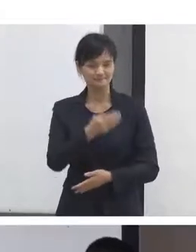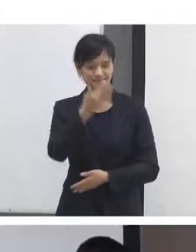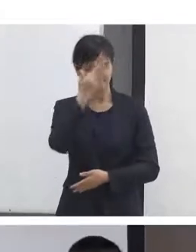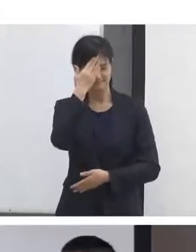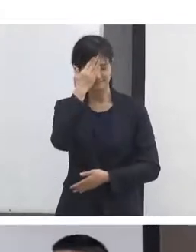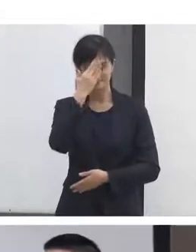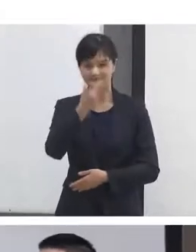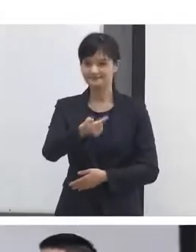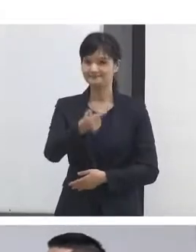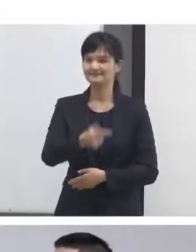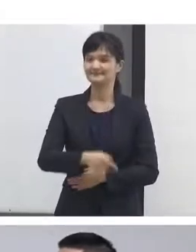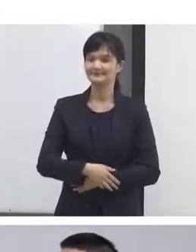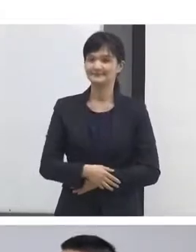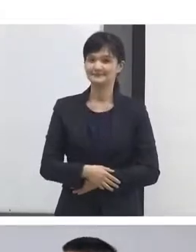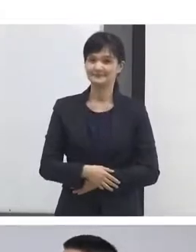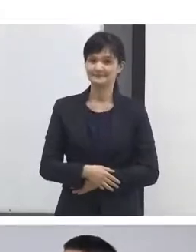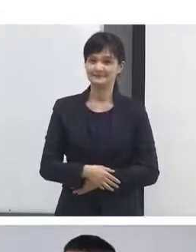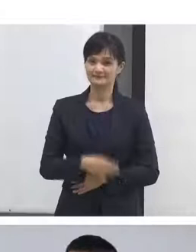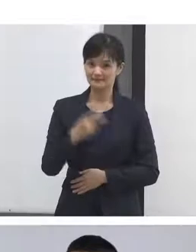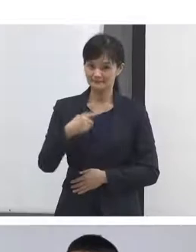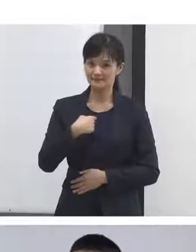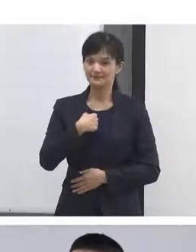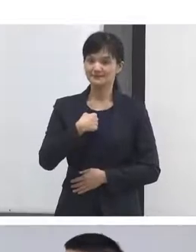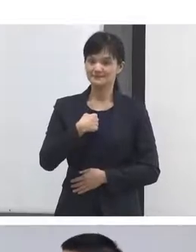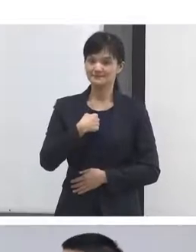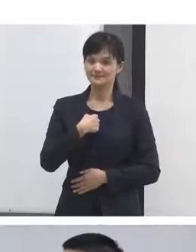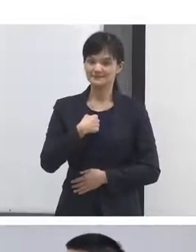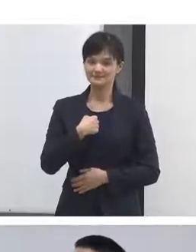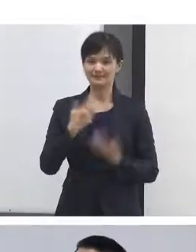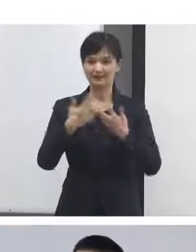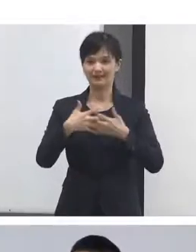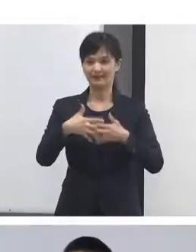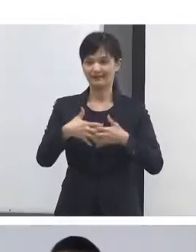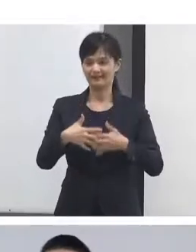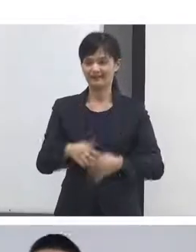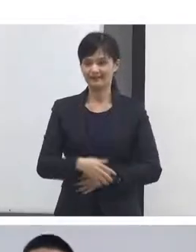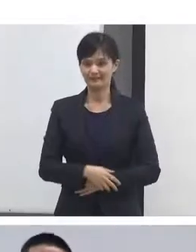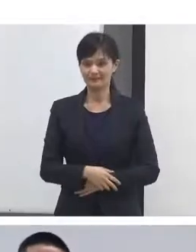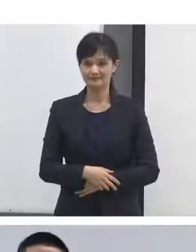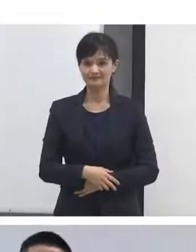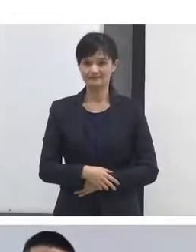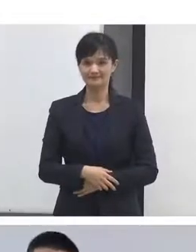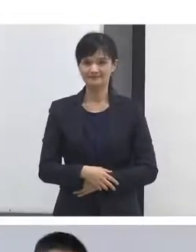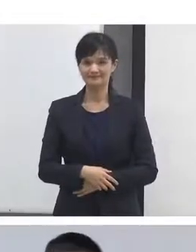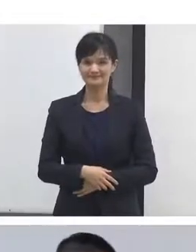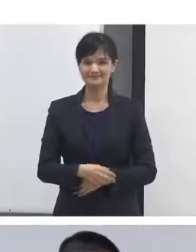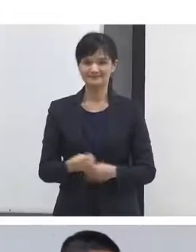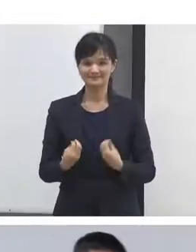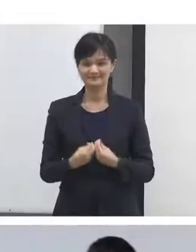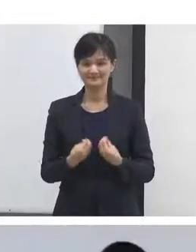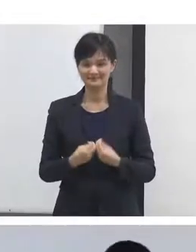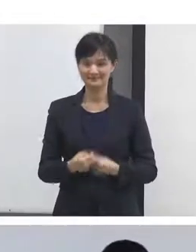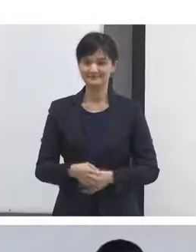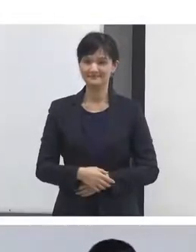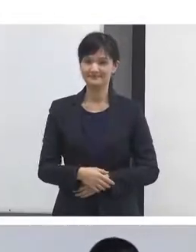，OK， 那我这不是啦，这个不是，我已经早就开始讲怎么这样，